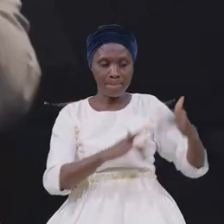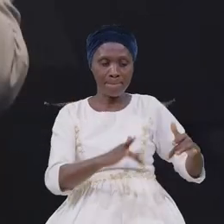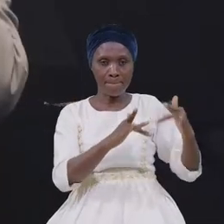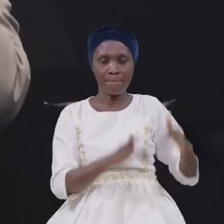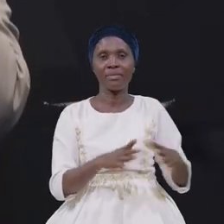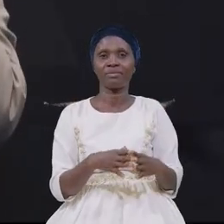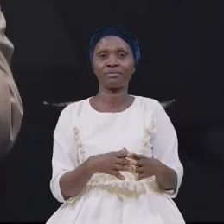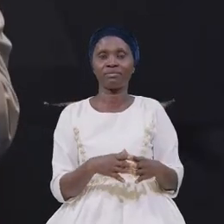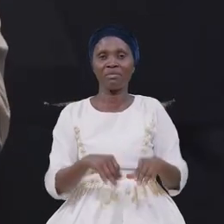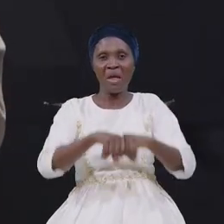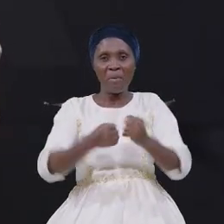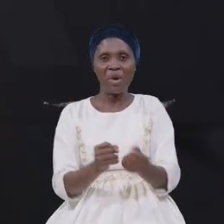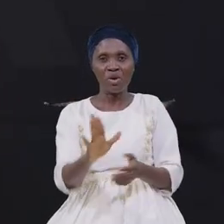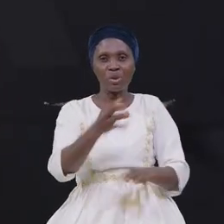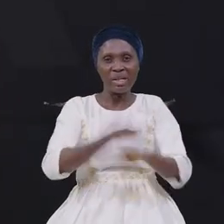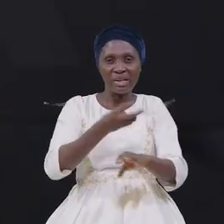champ nouveau.